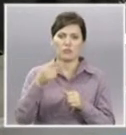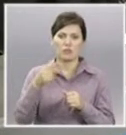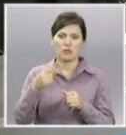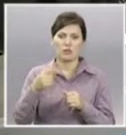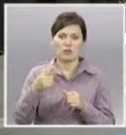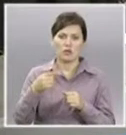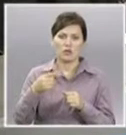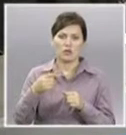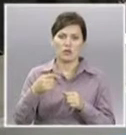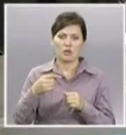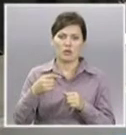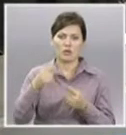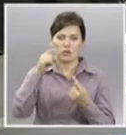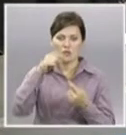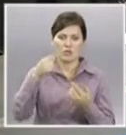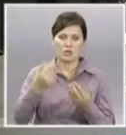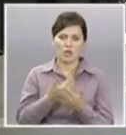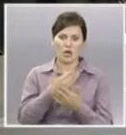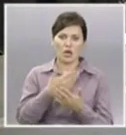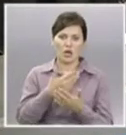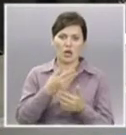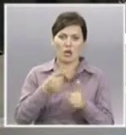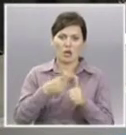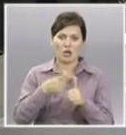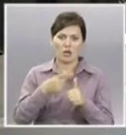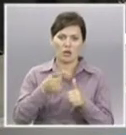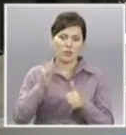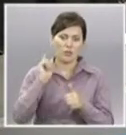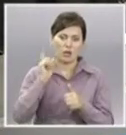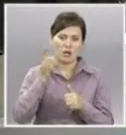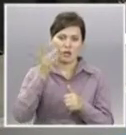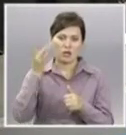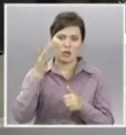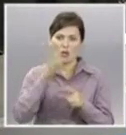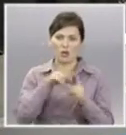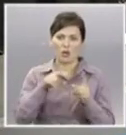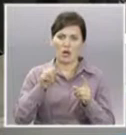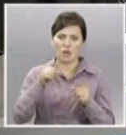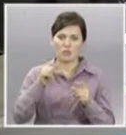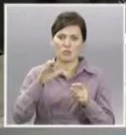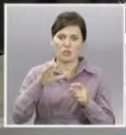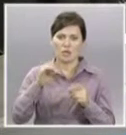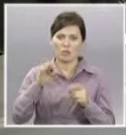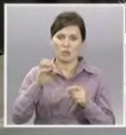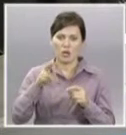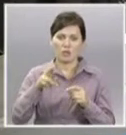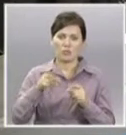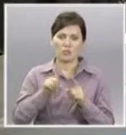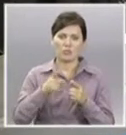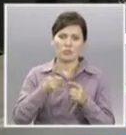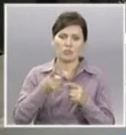өмірге лайықты жаңа әдемі атауларды қойғанның орнына бір баяғы совет кеңес кезіндегі Алғабас пен Ақбұлақты неге